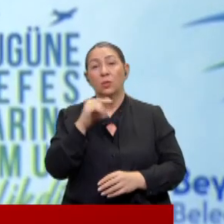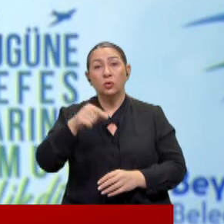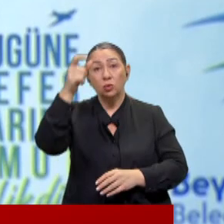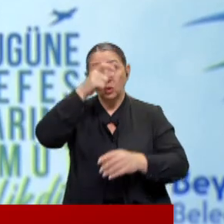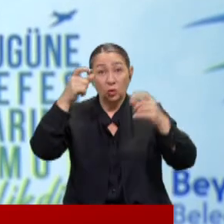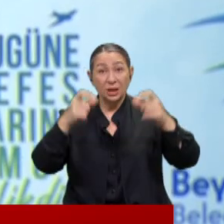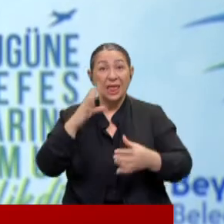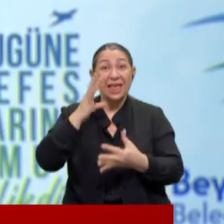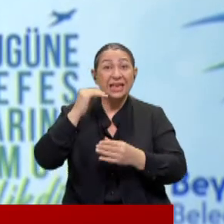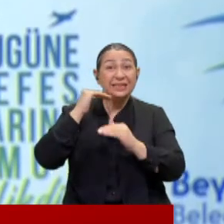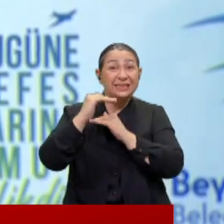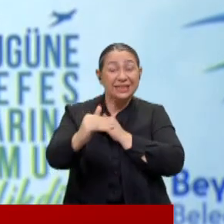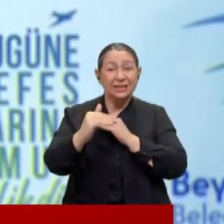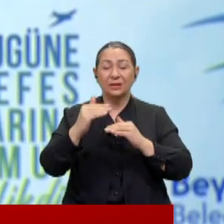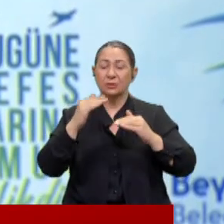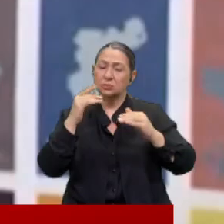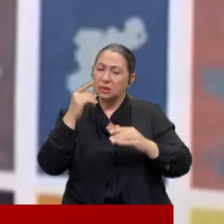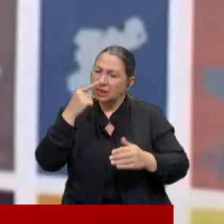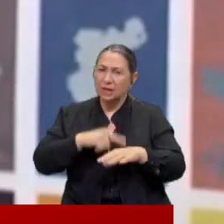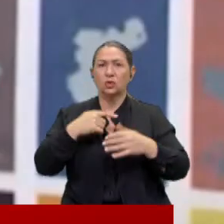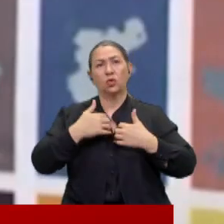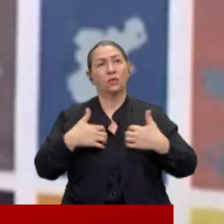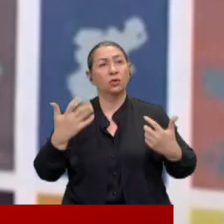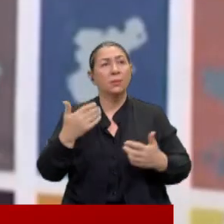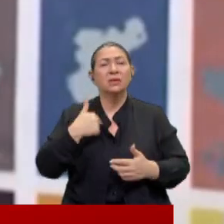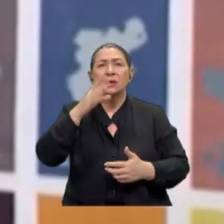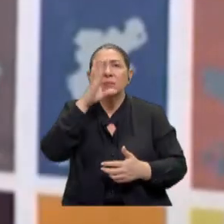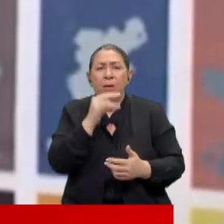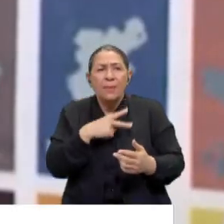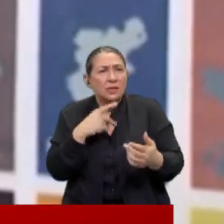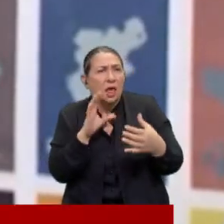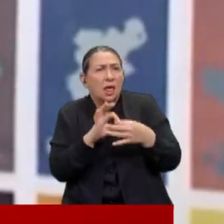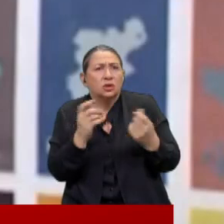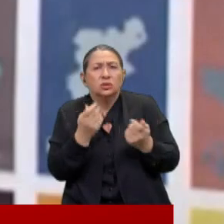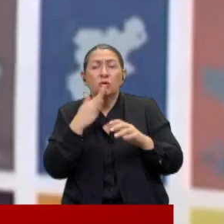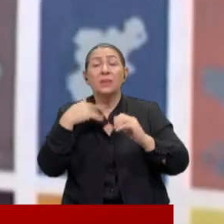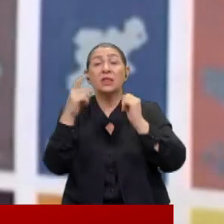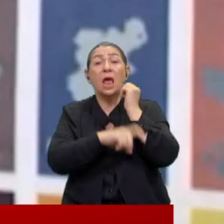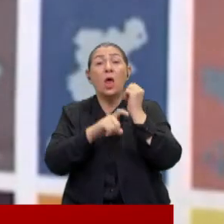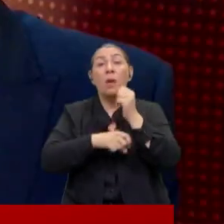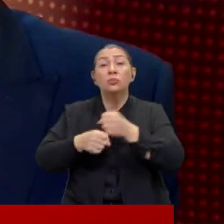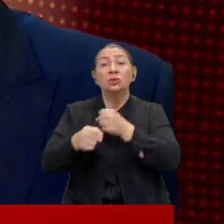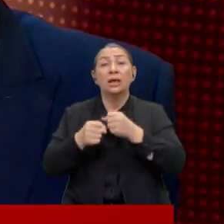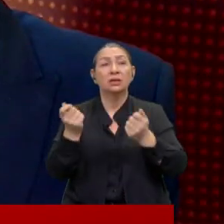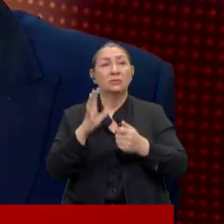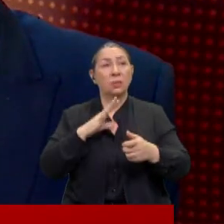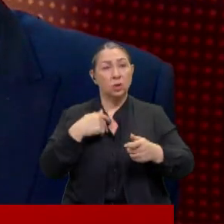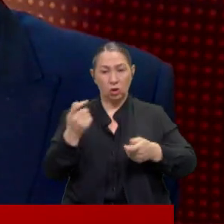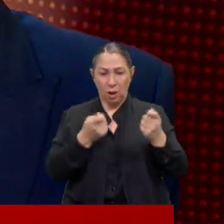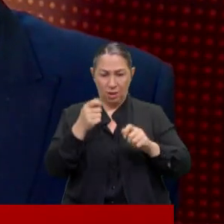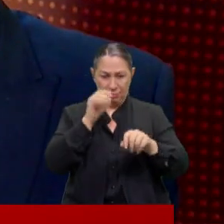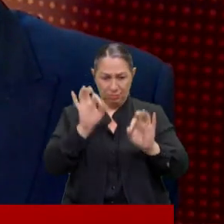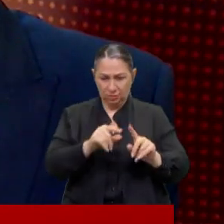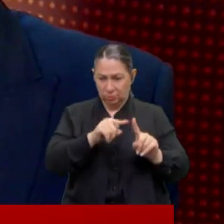Bu ülkenin insanının ferasetine güveniyor bizim kimsenin Belediyesi ile işimiz yok bizim terörle mücadelede işimize görev aldığı